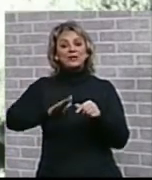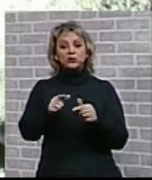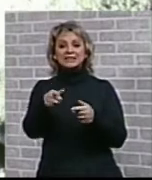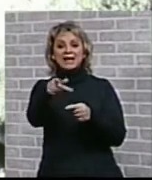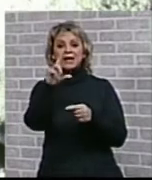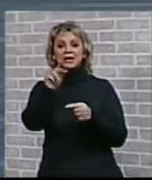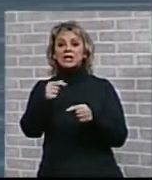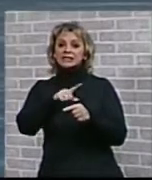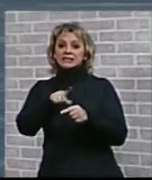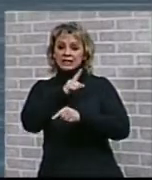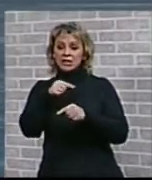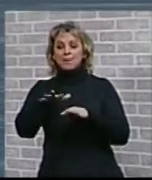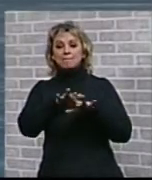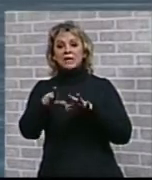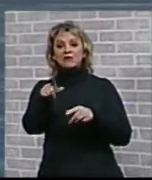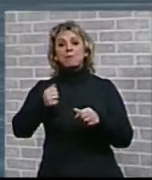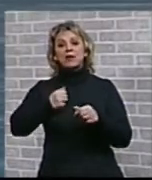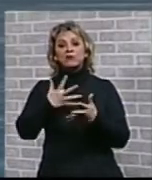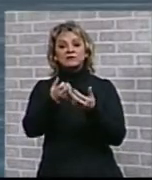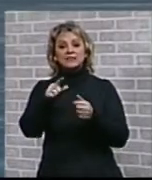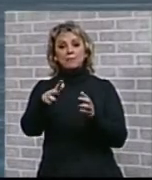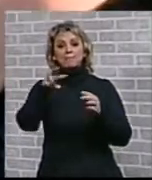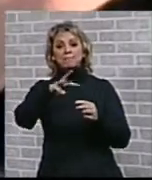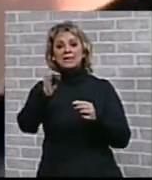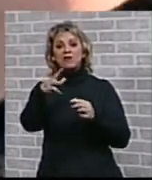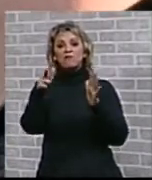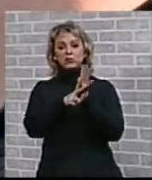применить радикальные меры. Курс на боевой взял Ми-8.